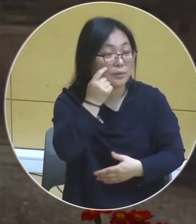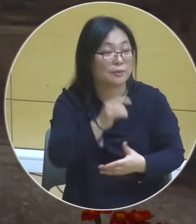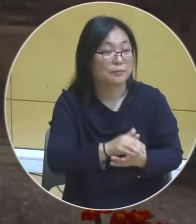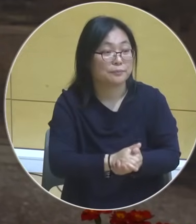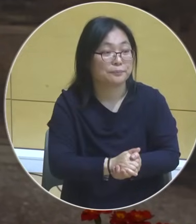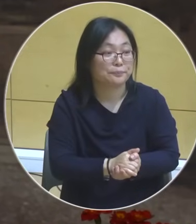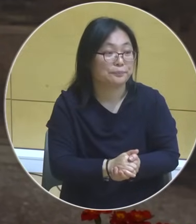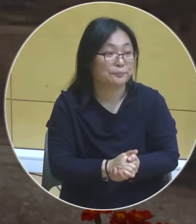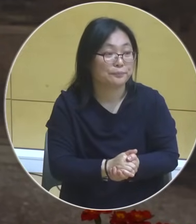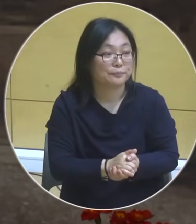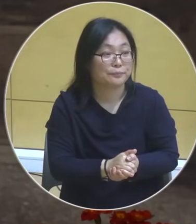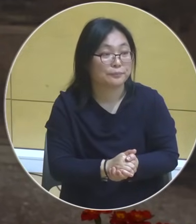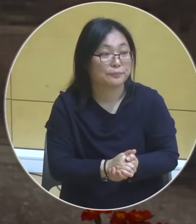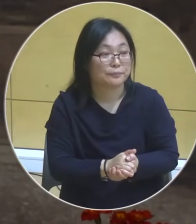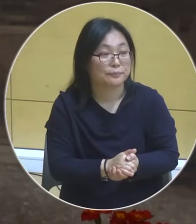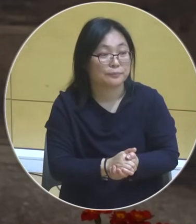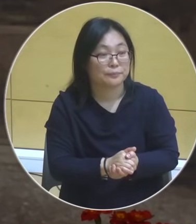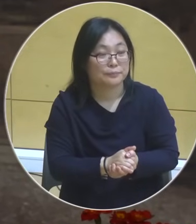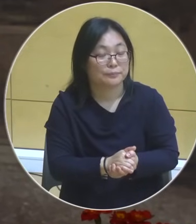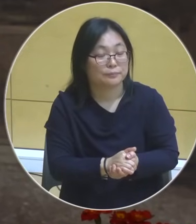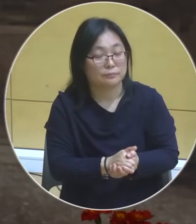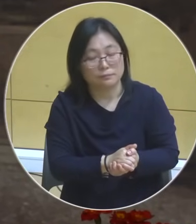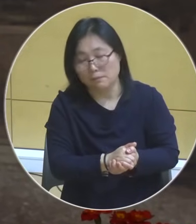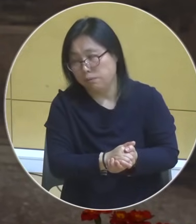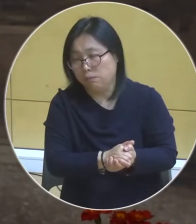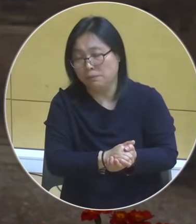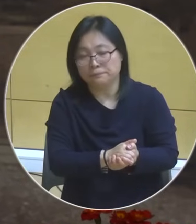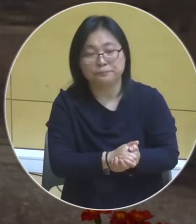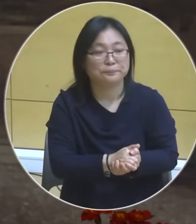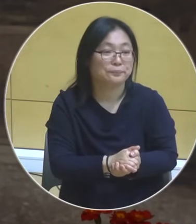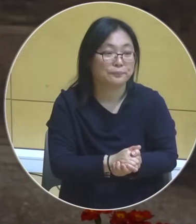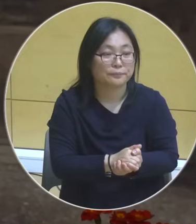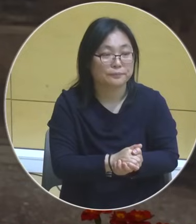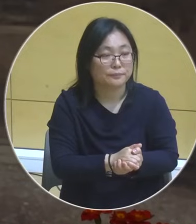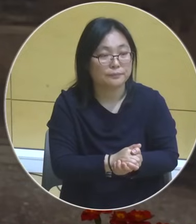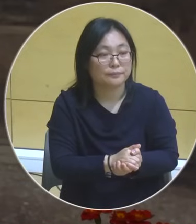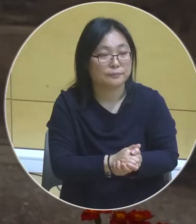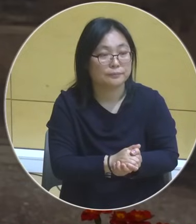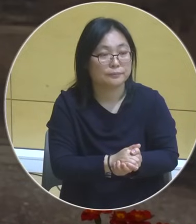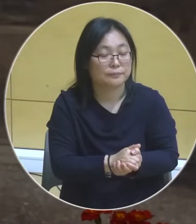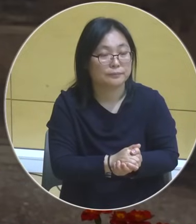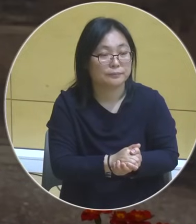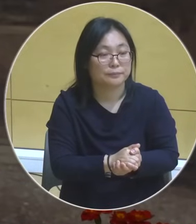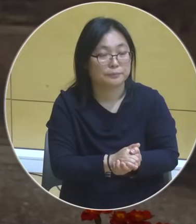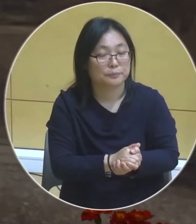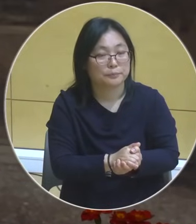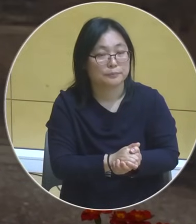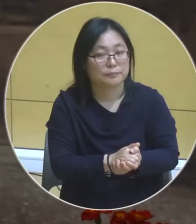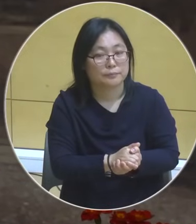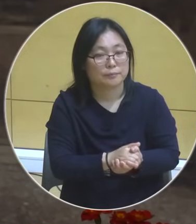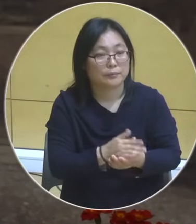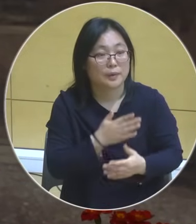그렇게 생각한다면 약을 좀 드셔야 됩니다. 그런 사람은 아무도 없습니다.